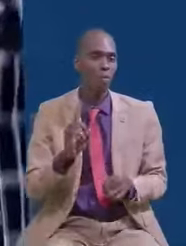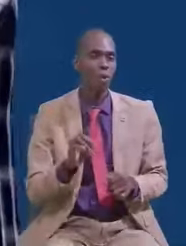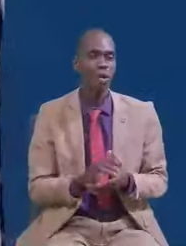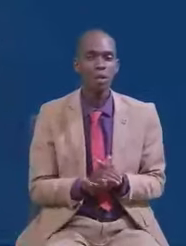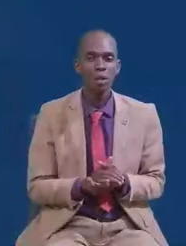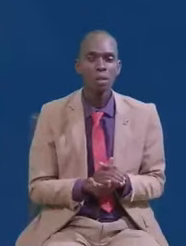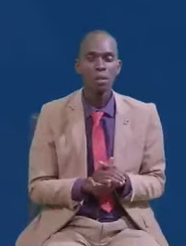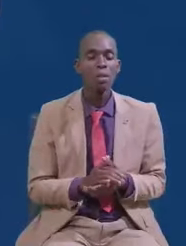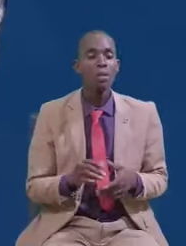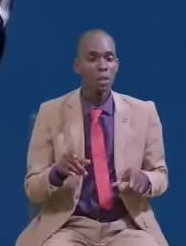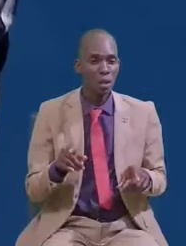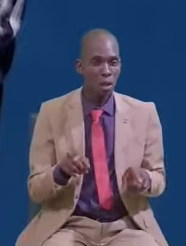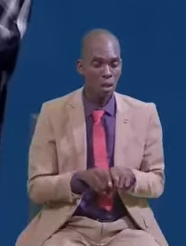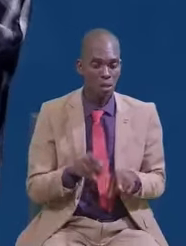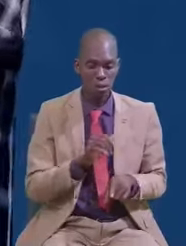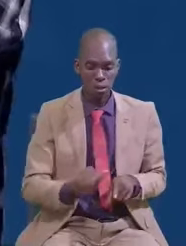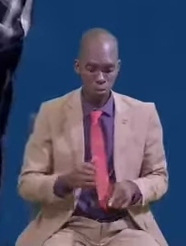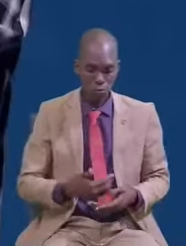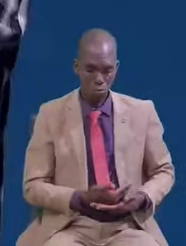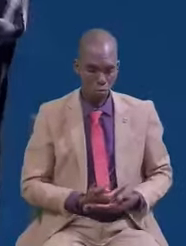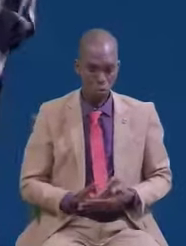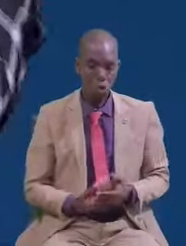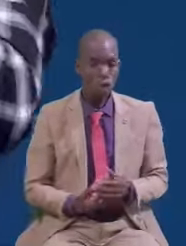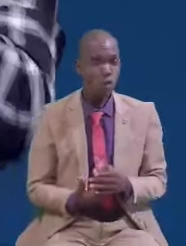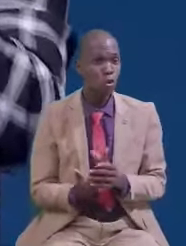Comme le petit enfant croit.